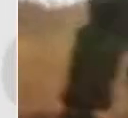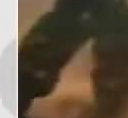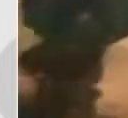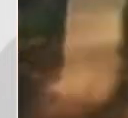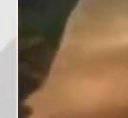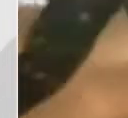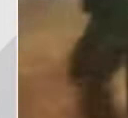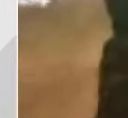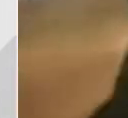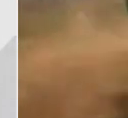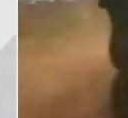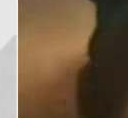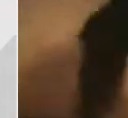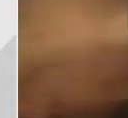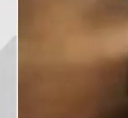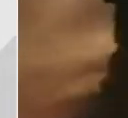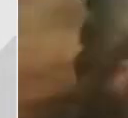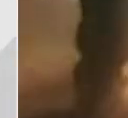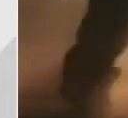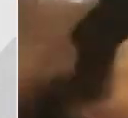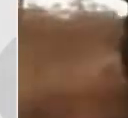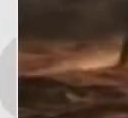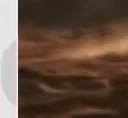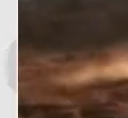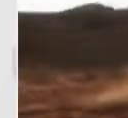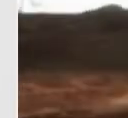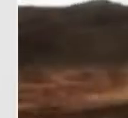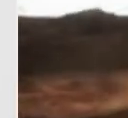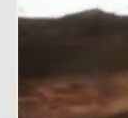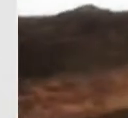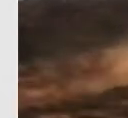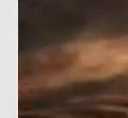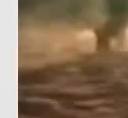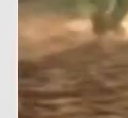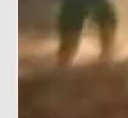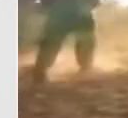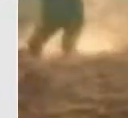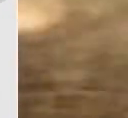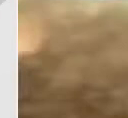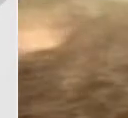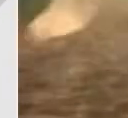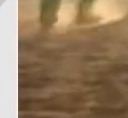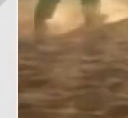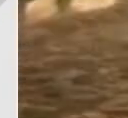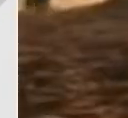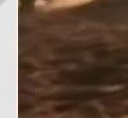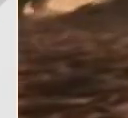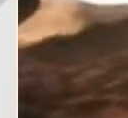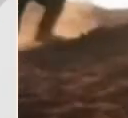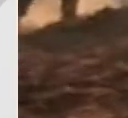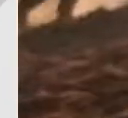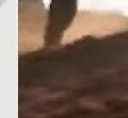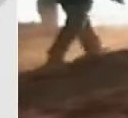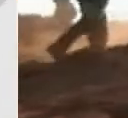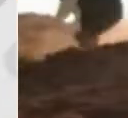הממונים הפוליטיים עליו. אבל יותר חשוב מזה, אתם אמנם בחרתם בקטע אחר מנאומו של הרמטכ"ל, אבל המוטיב המרכזי בנאומו